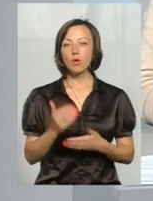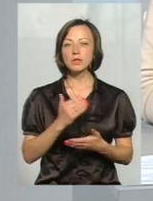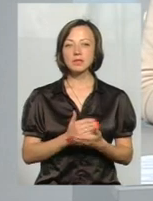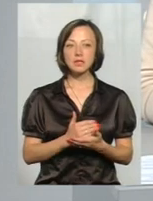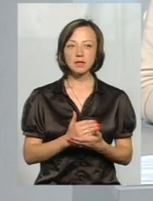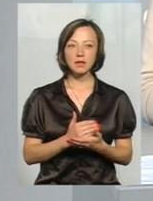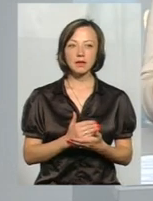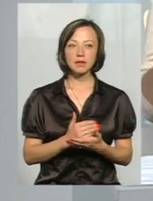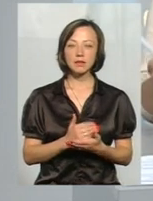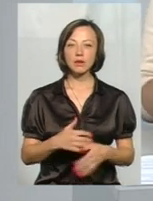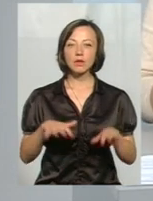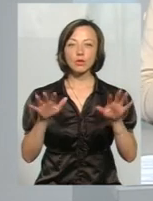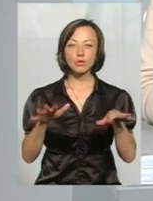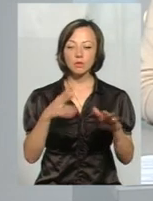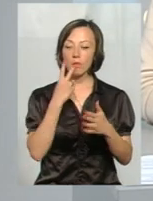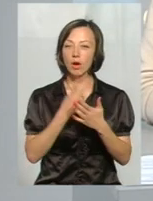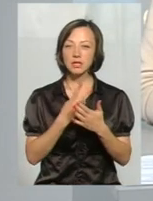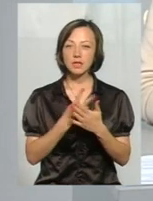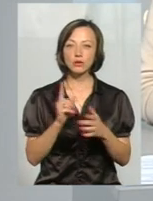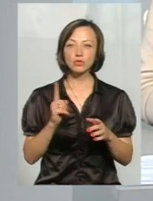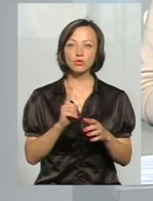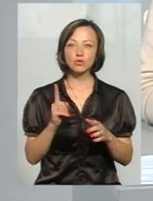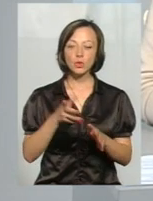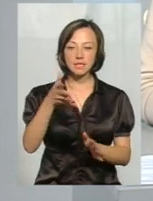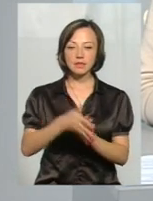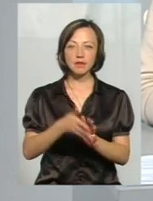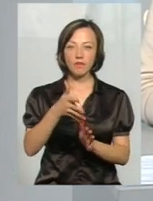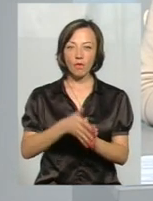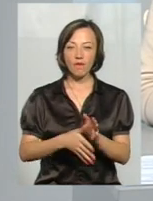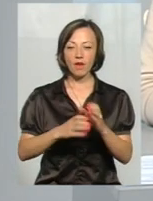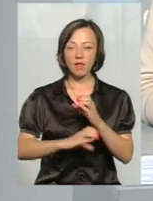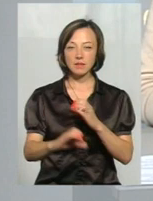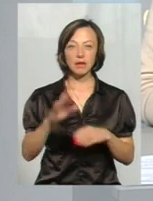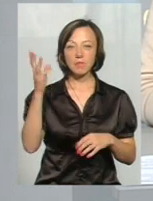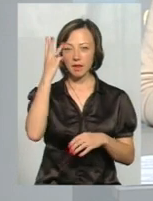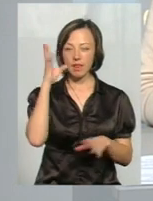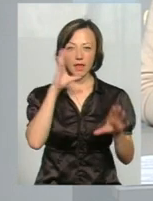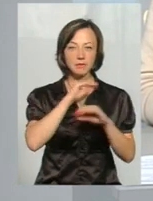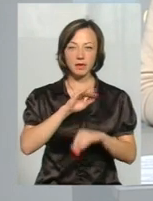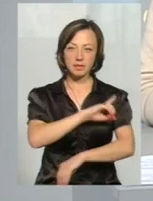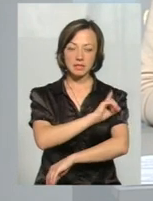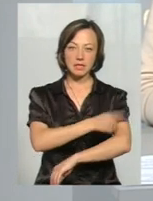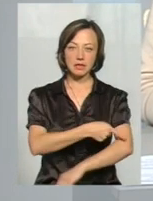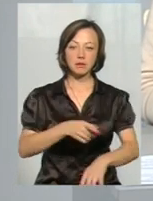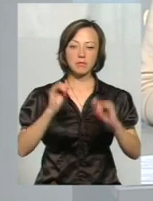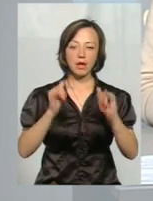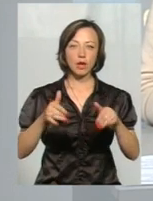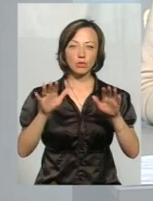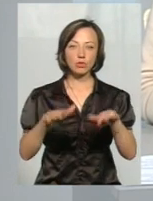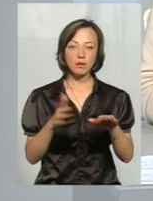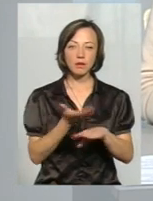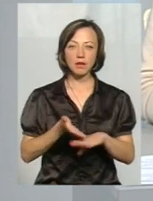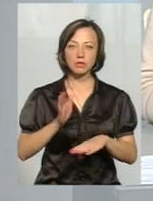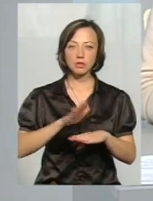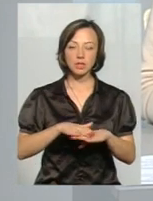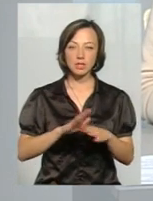вкотре продемонстрували, що зливові каналізації Хмельницького не справляються з рясними опадами.